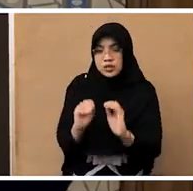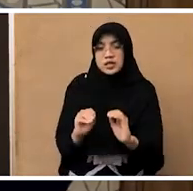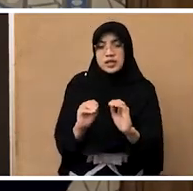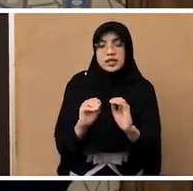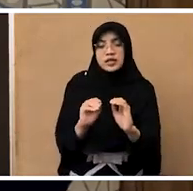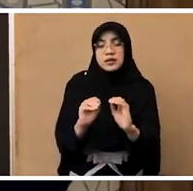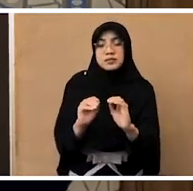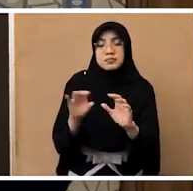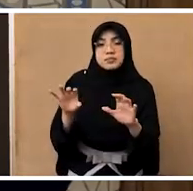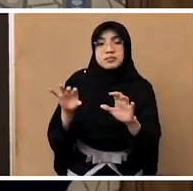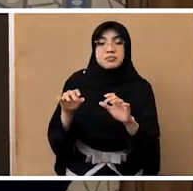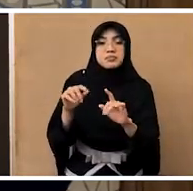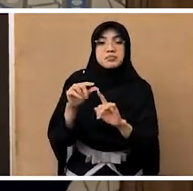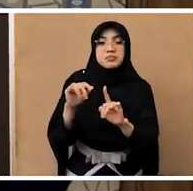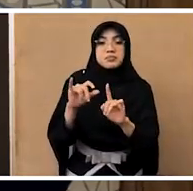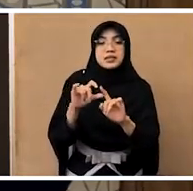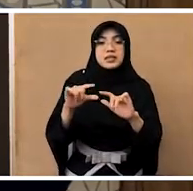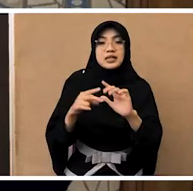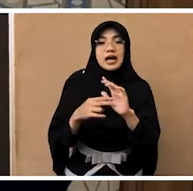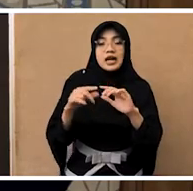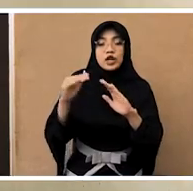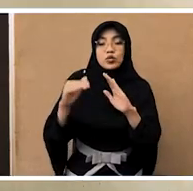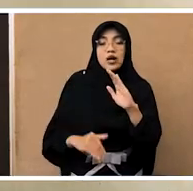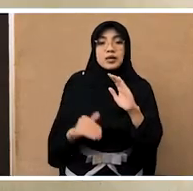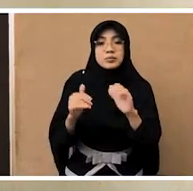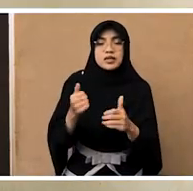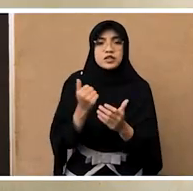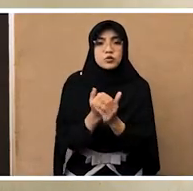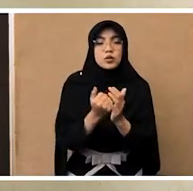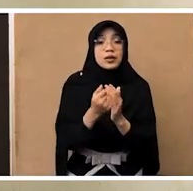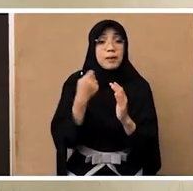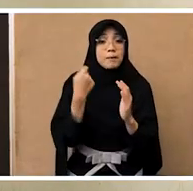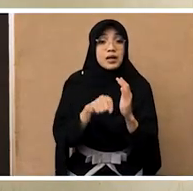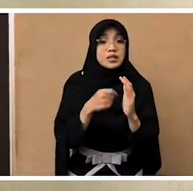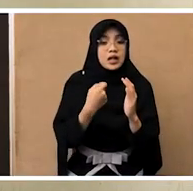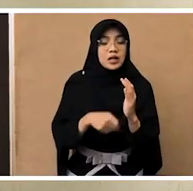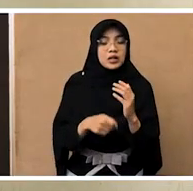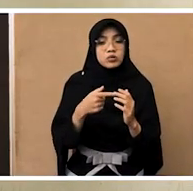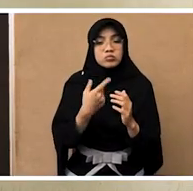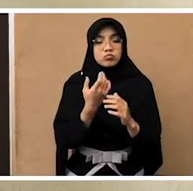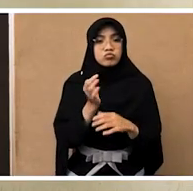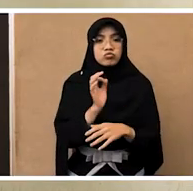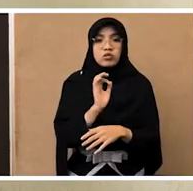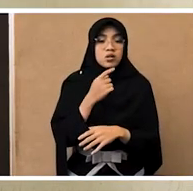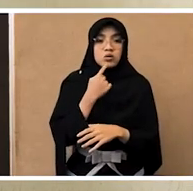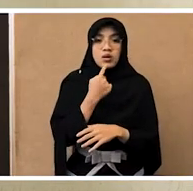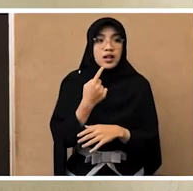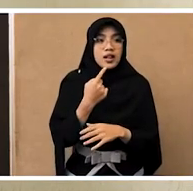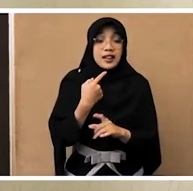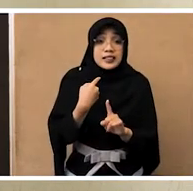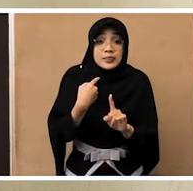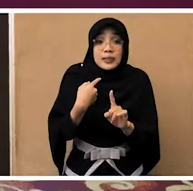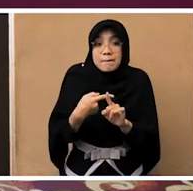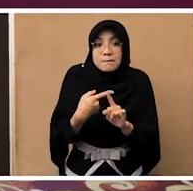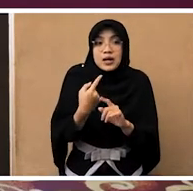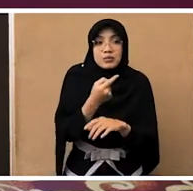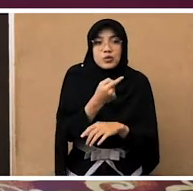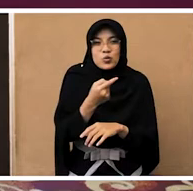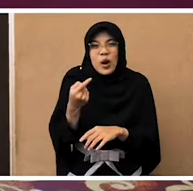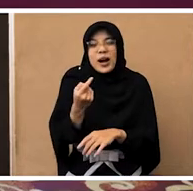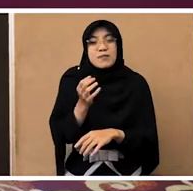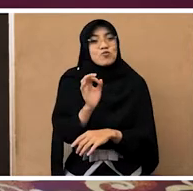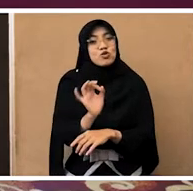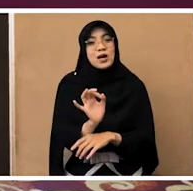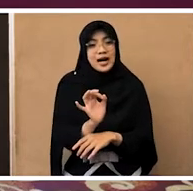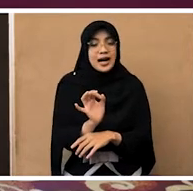dikurangi pidananya nah dalam konteks ini sebenarnya pasal ini bukan dalam konteks menambah atau mengurangi ya karena